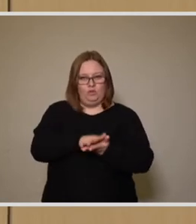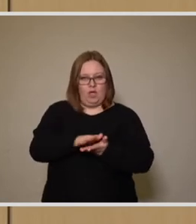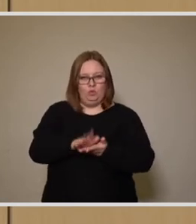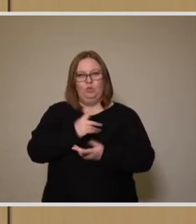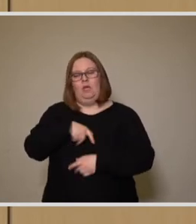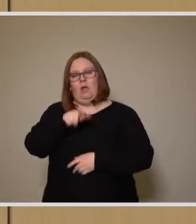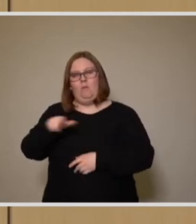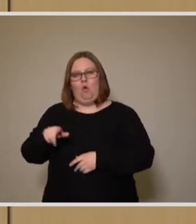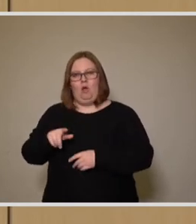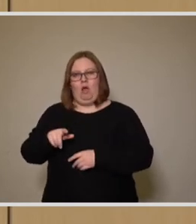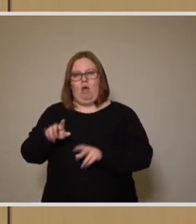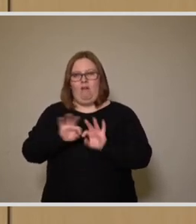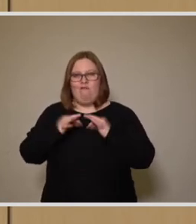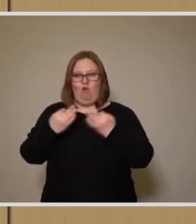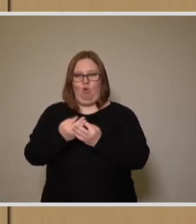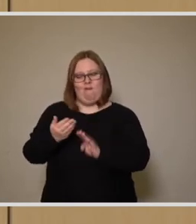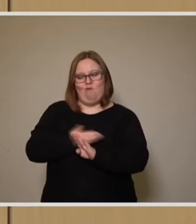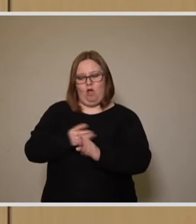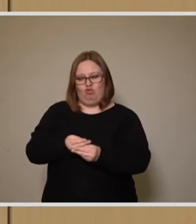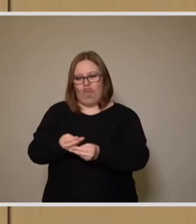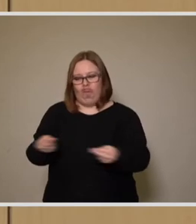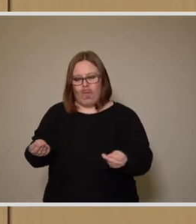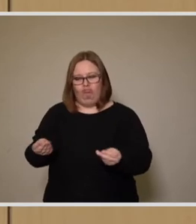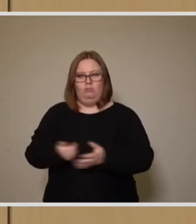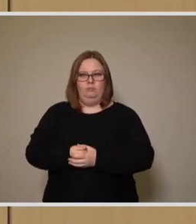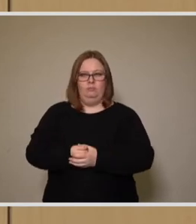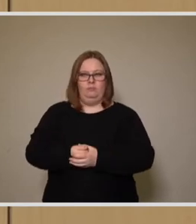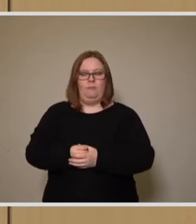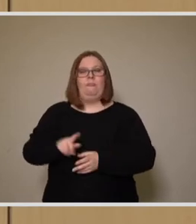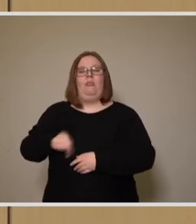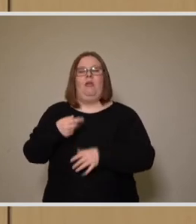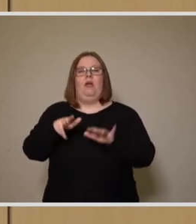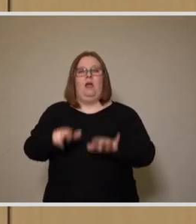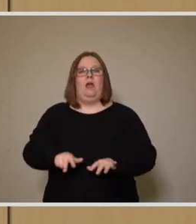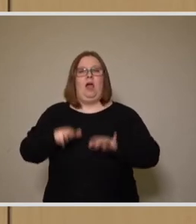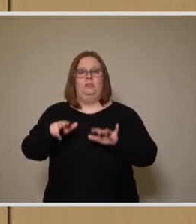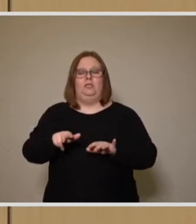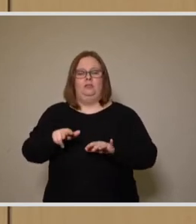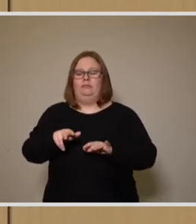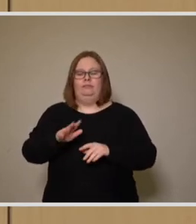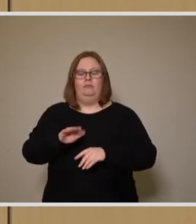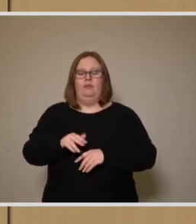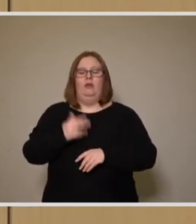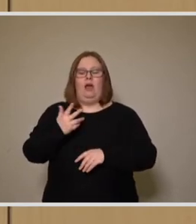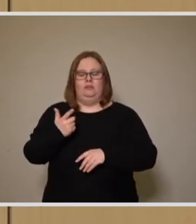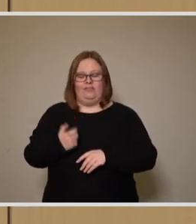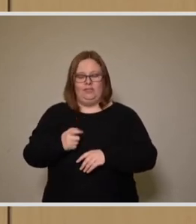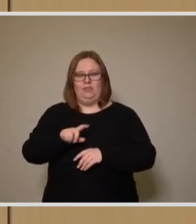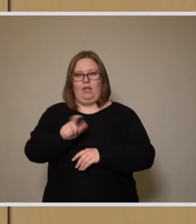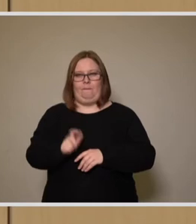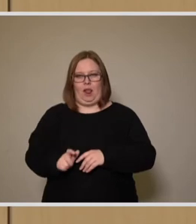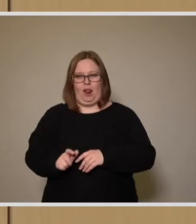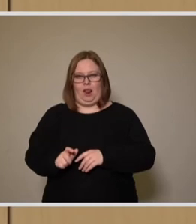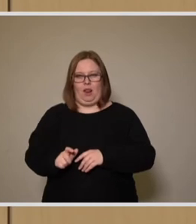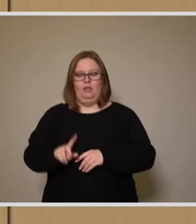für den Bürgerforum dann zur Verfügung stellen. Am 28. April müsste dann